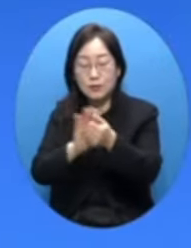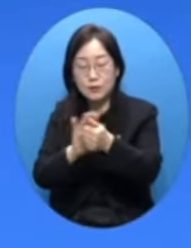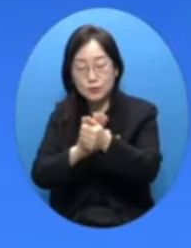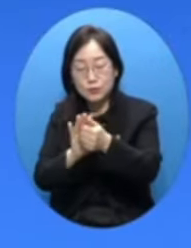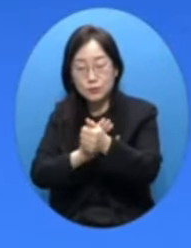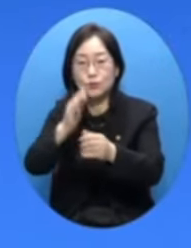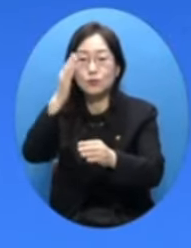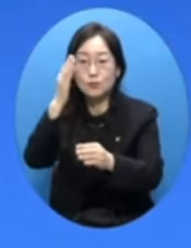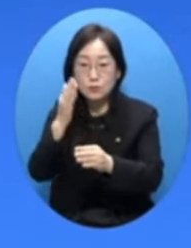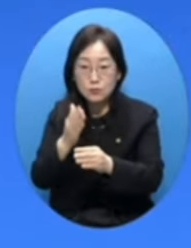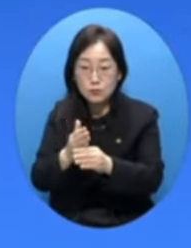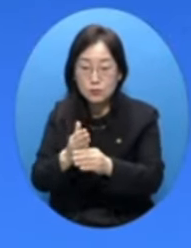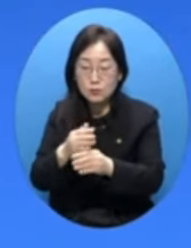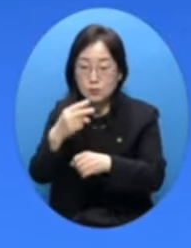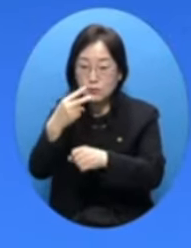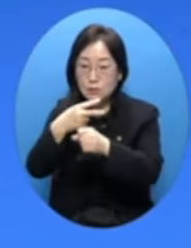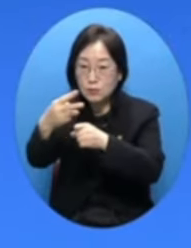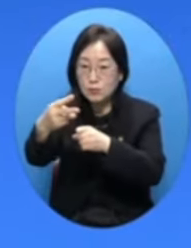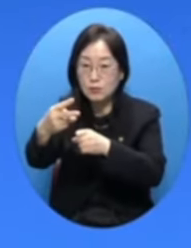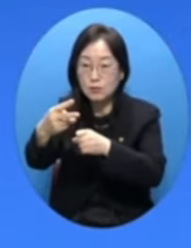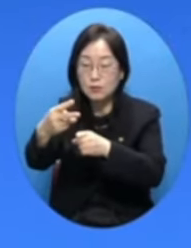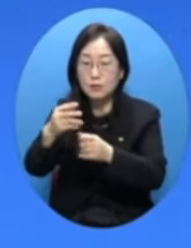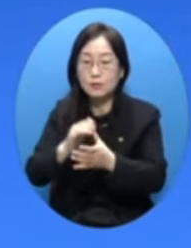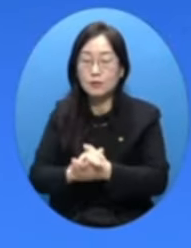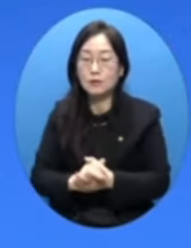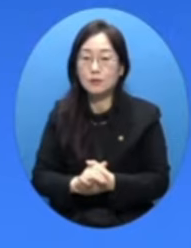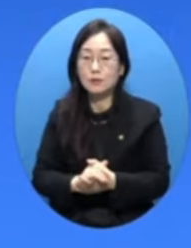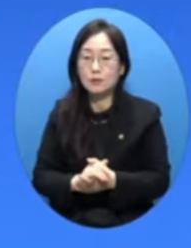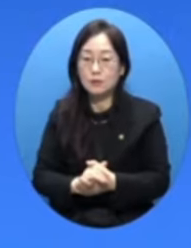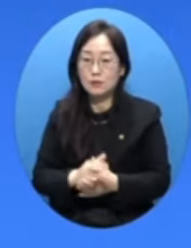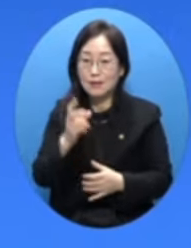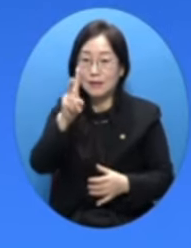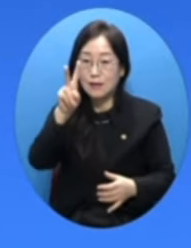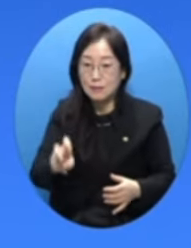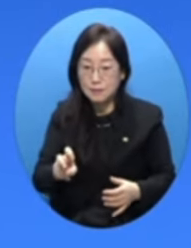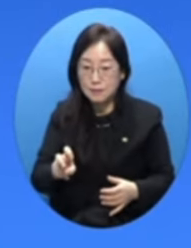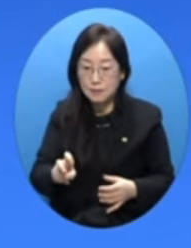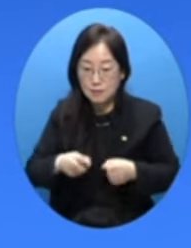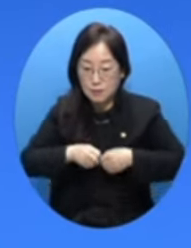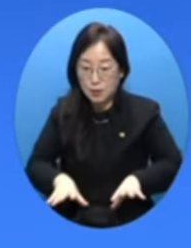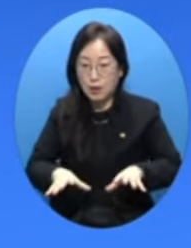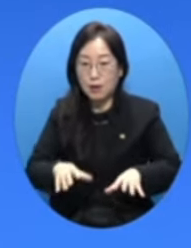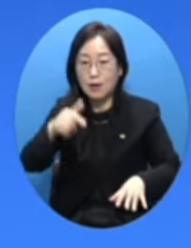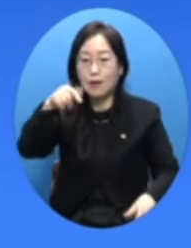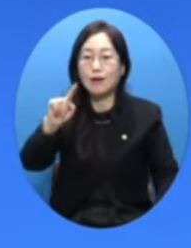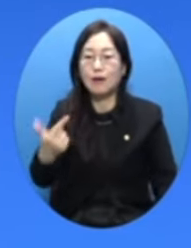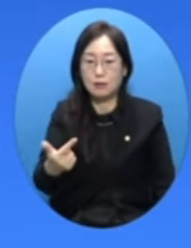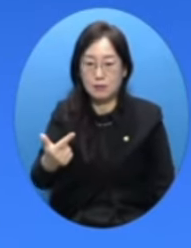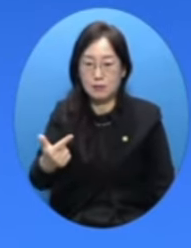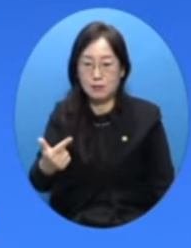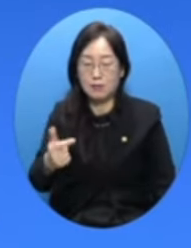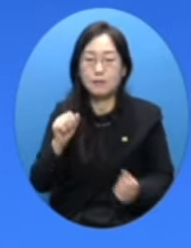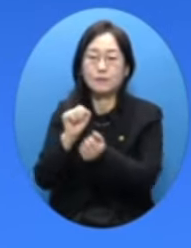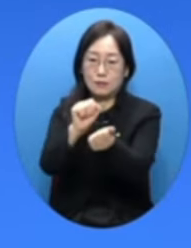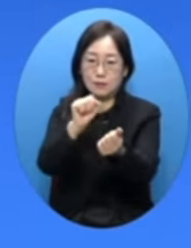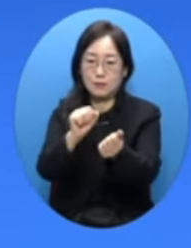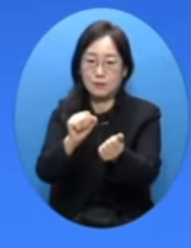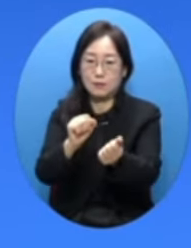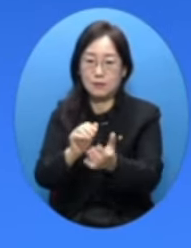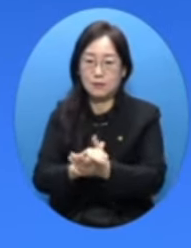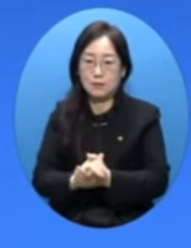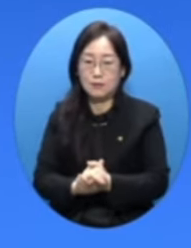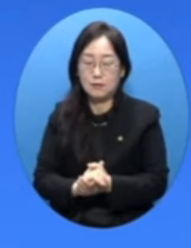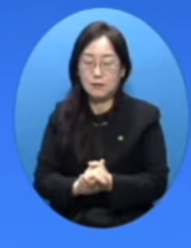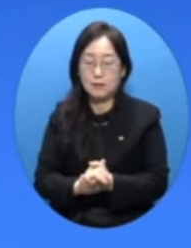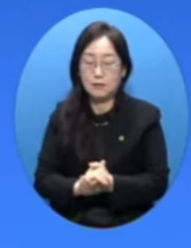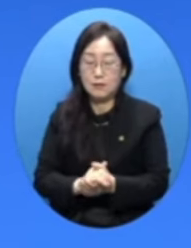중에 2년 후에 이 암이 전이가 돼서 간암이 됩니다. 그러니까 이